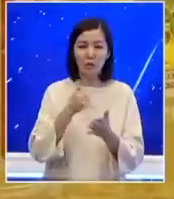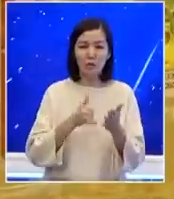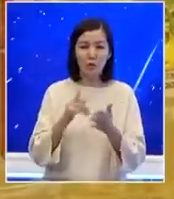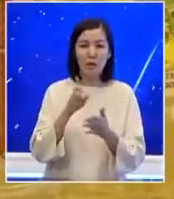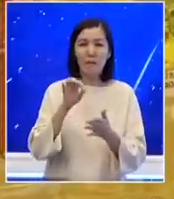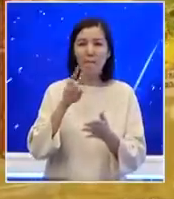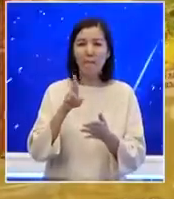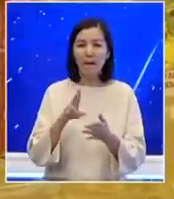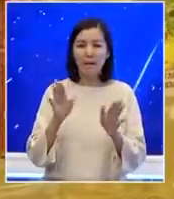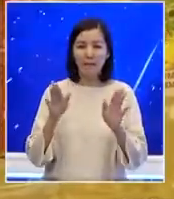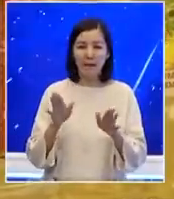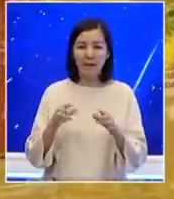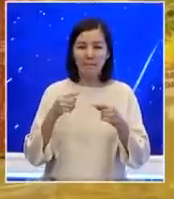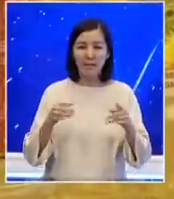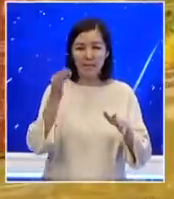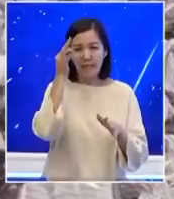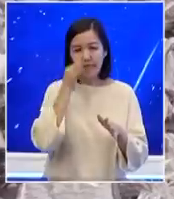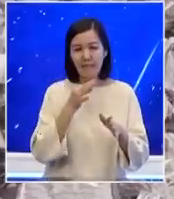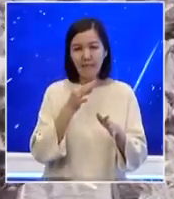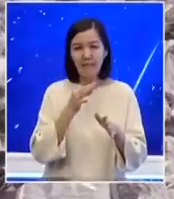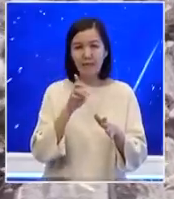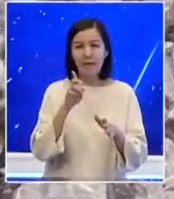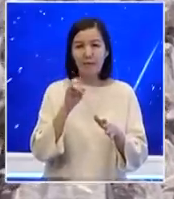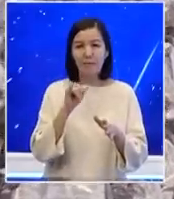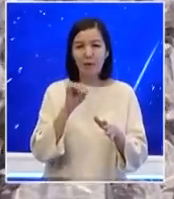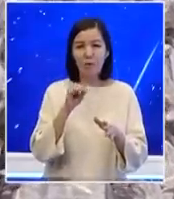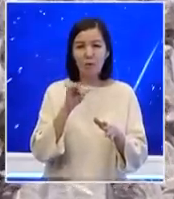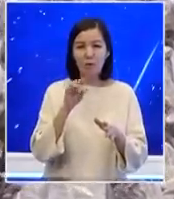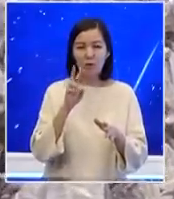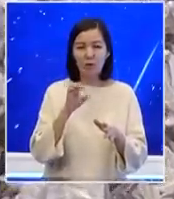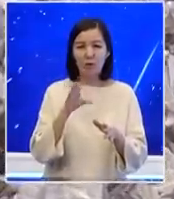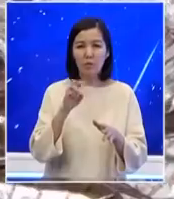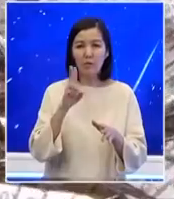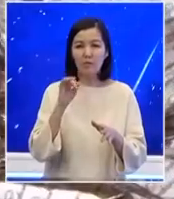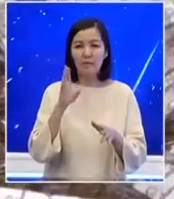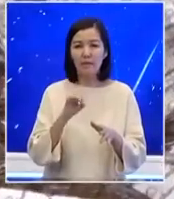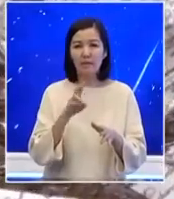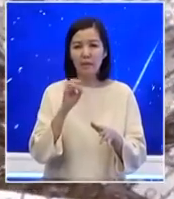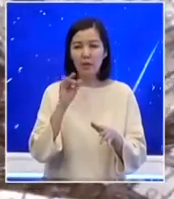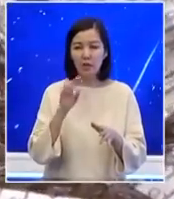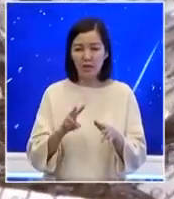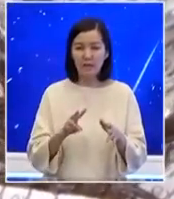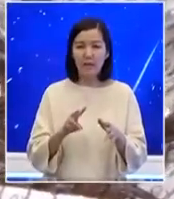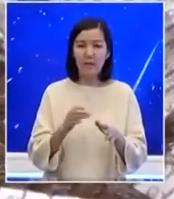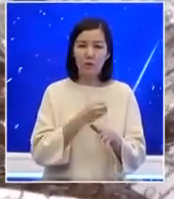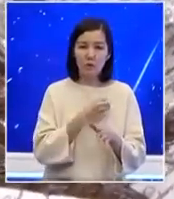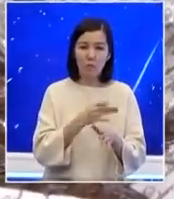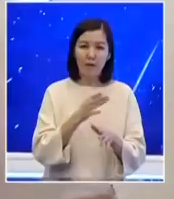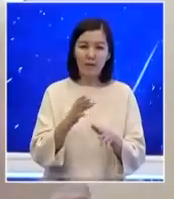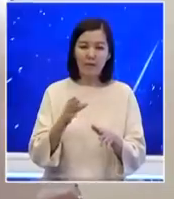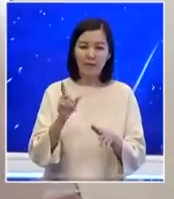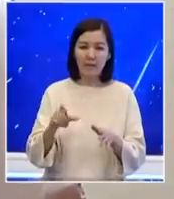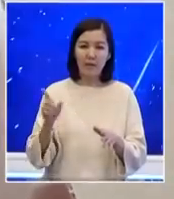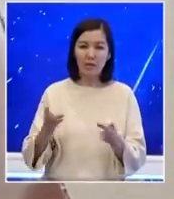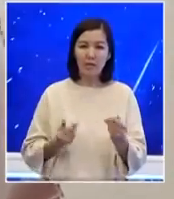және басқа да тәттілер. Мұның барлығы Бауыржан Оспанов, Сауат Мыңбаев, Елжан Абдрахманов, Алмас Қыстаубаев сынды ел азаматтарының